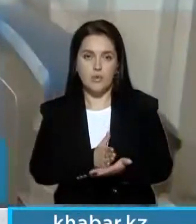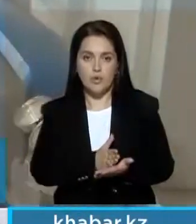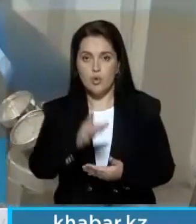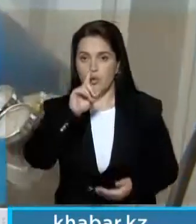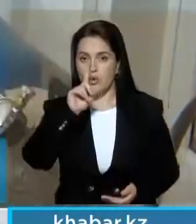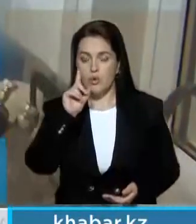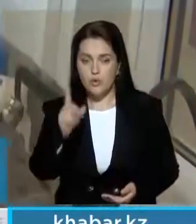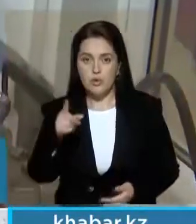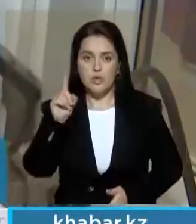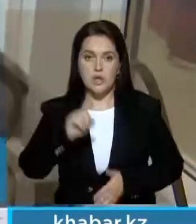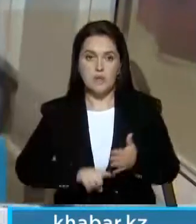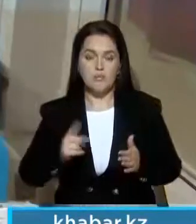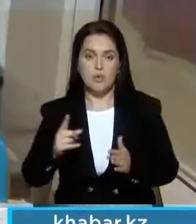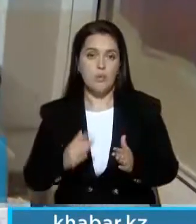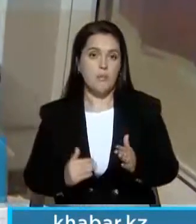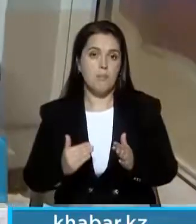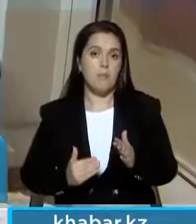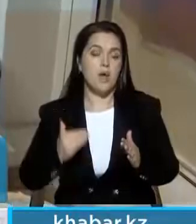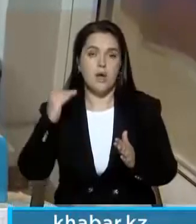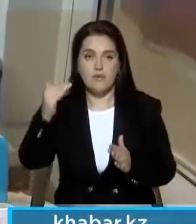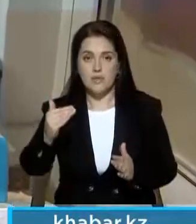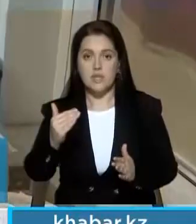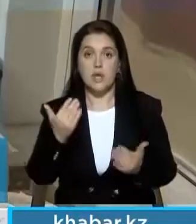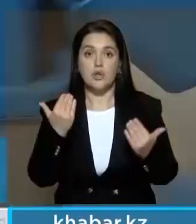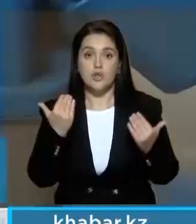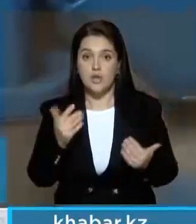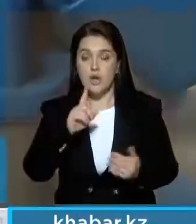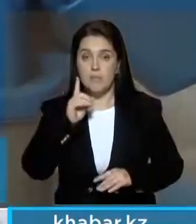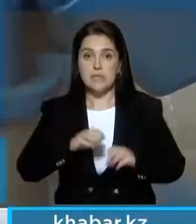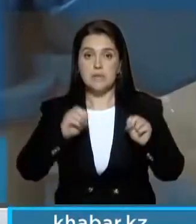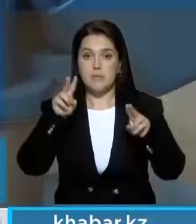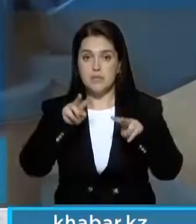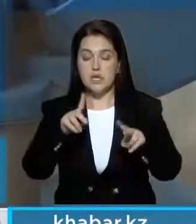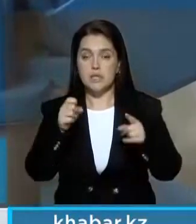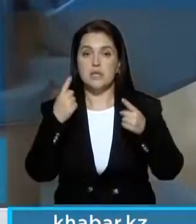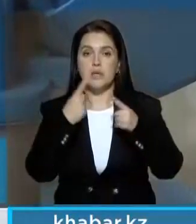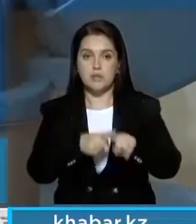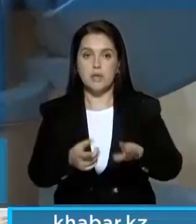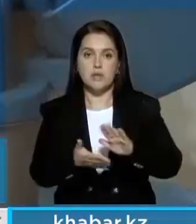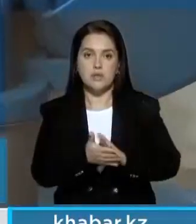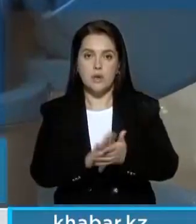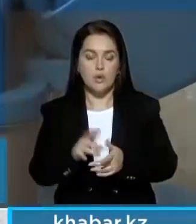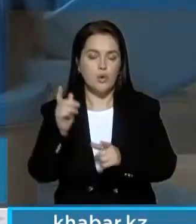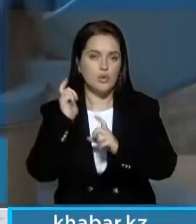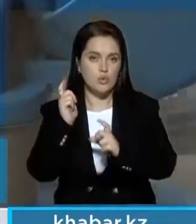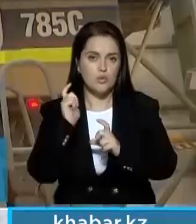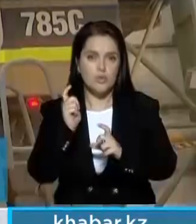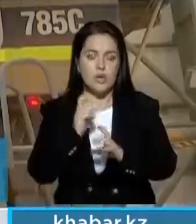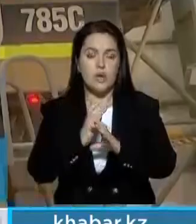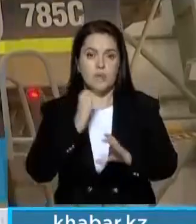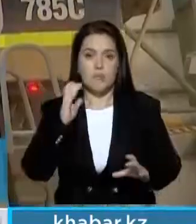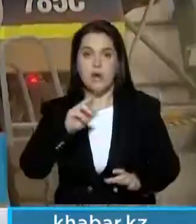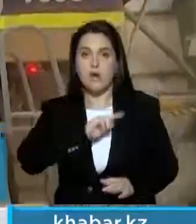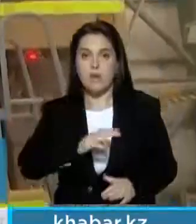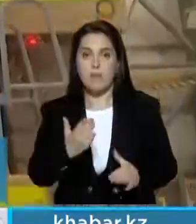отдела надежности, ее повысили в должности. Сейчас молодой специалист следит за техническим состоянием большегрузных самосвалов. В работе